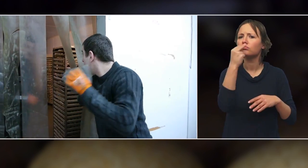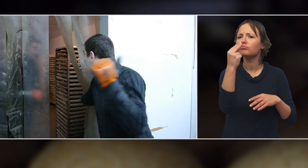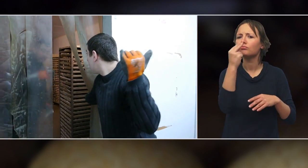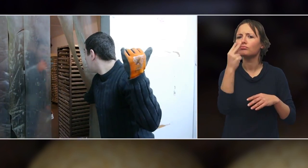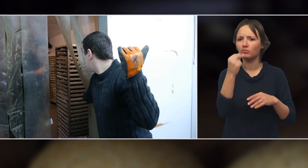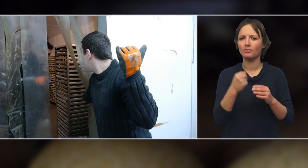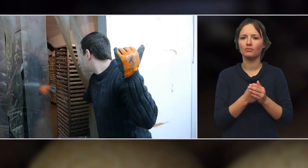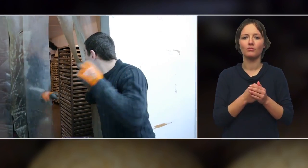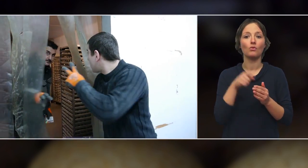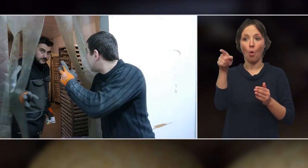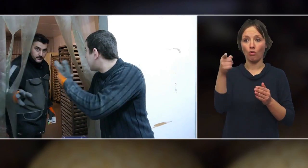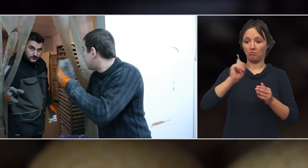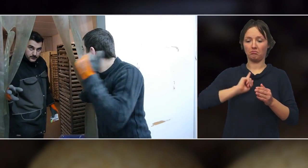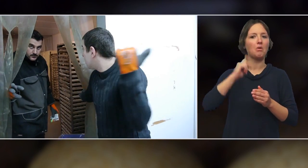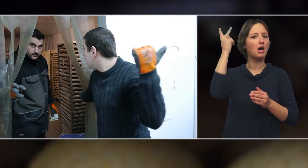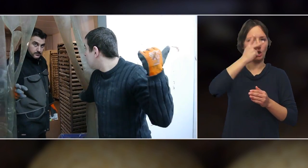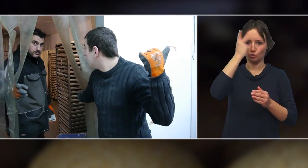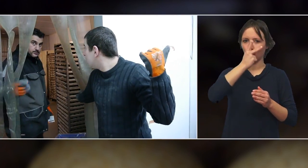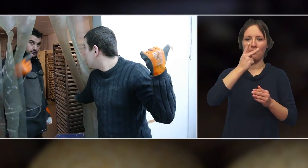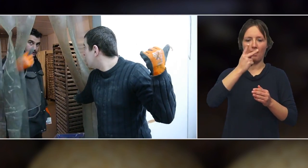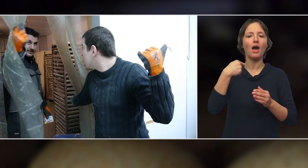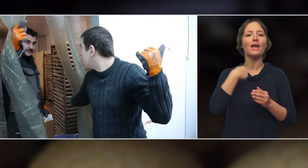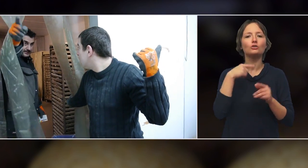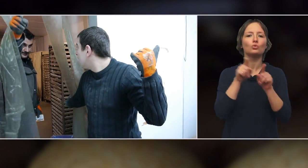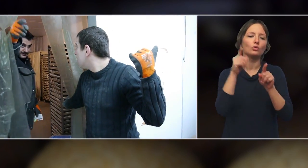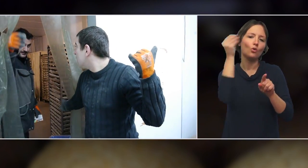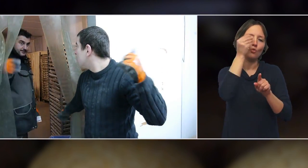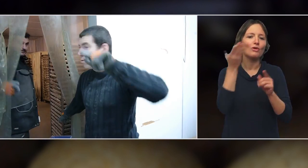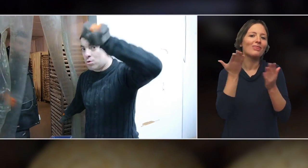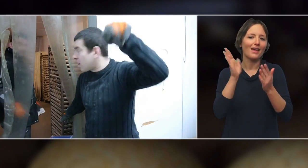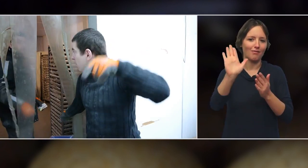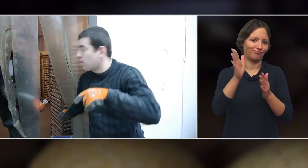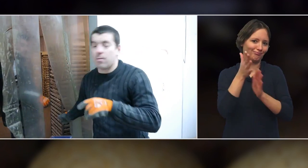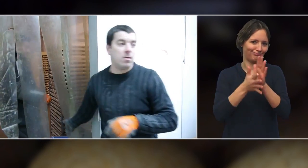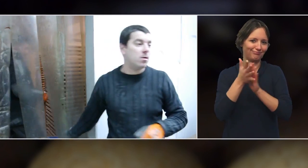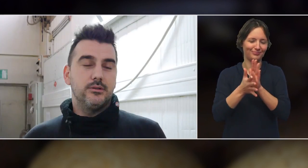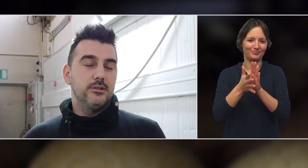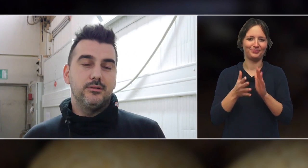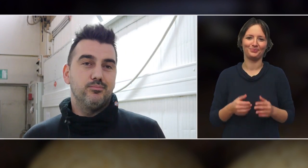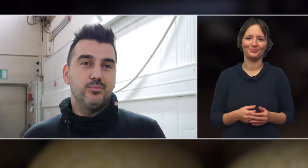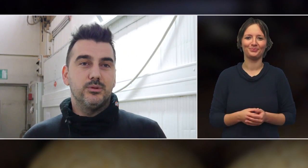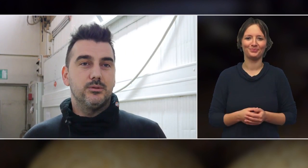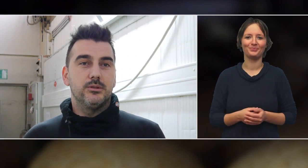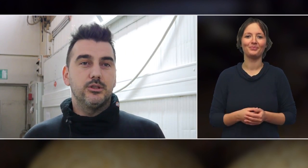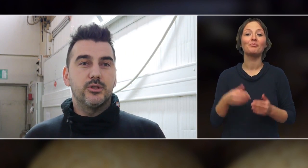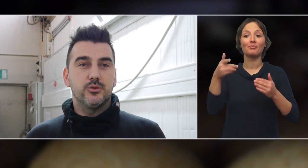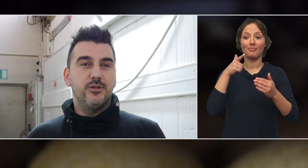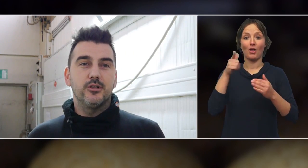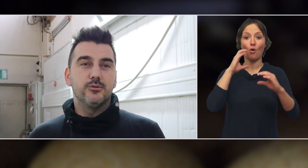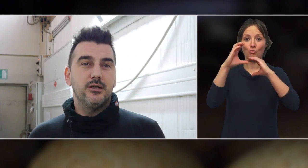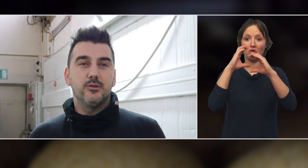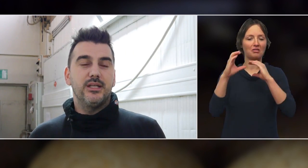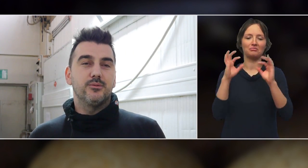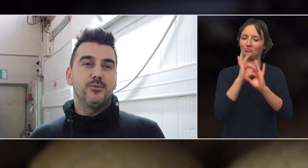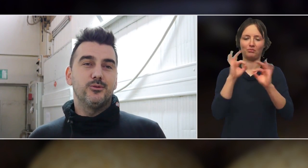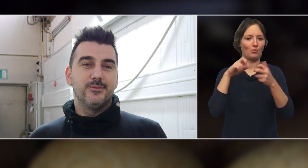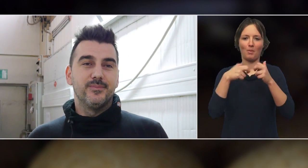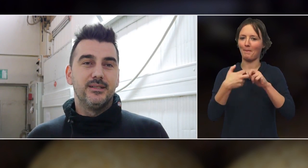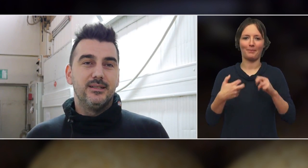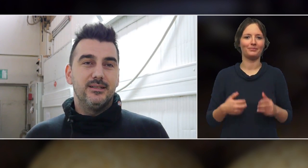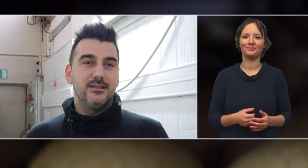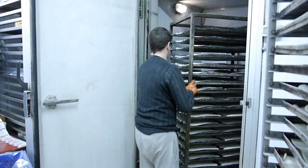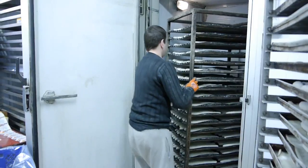tako da on mene razume popolnoma vse. Jaz sem se nekaj njegovih znakov naučil in za sporazumevanje nima nobenih